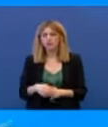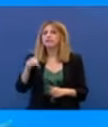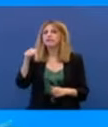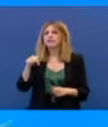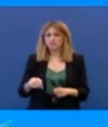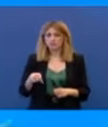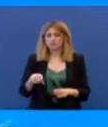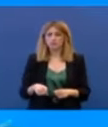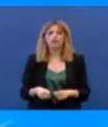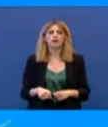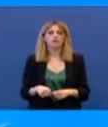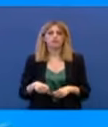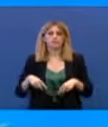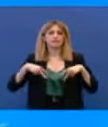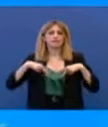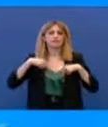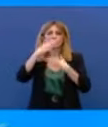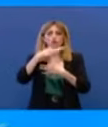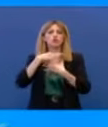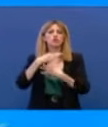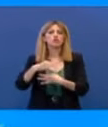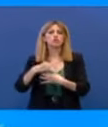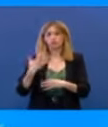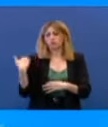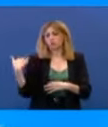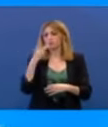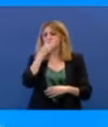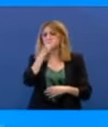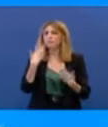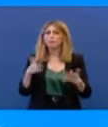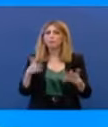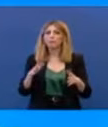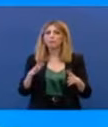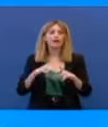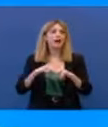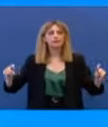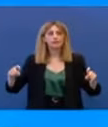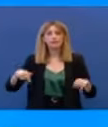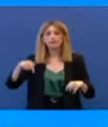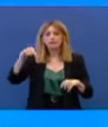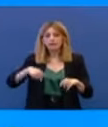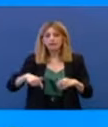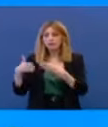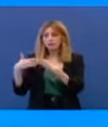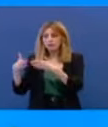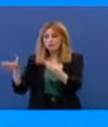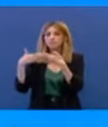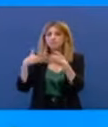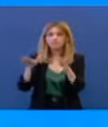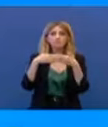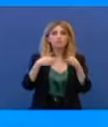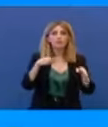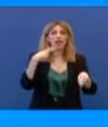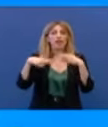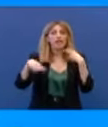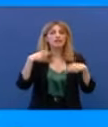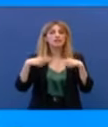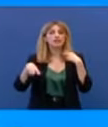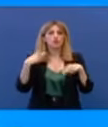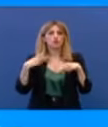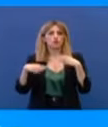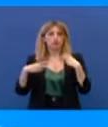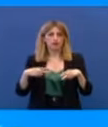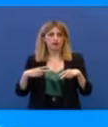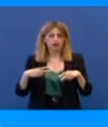κυβερνητικός εκπρόσωπος, είναι η πρώτη ημέρα που εργάζονται κανονικά τα καταστήματα εστίασης. Όπως γνωρίζετε, με